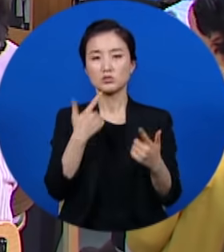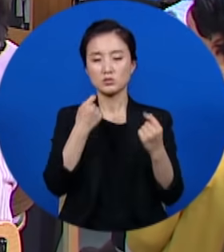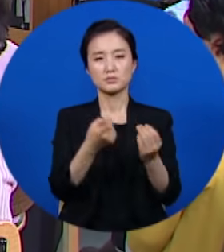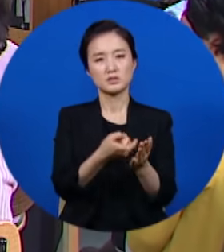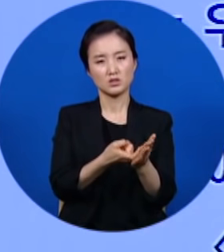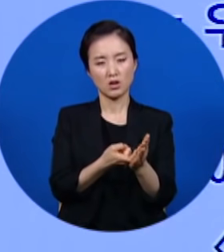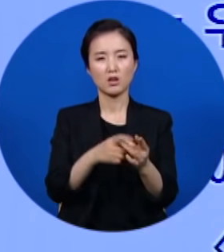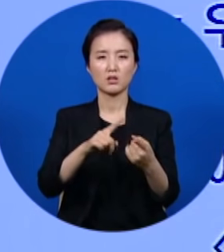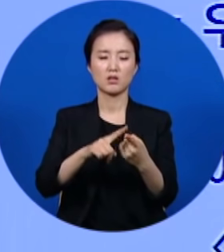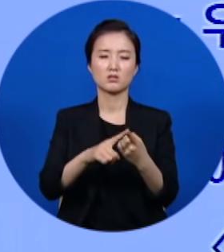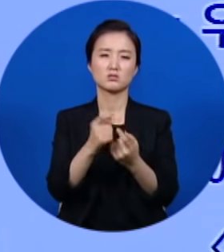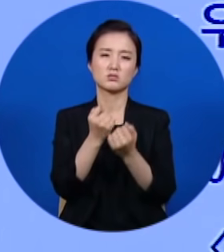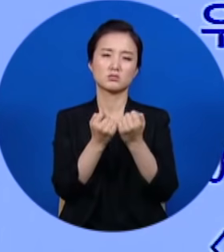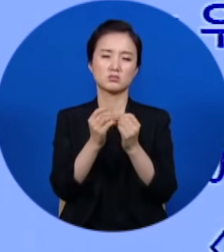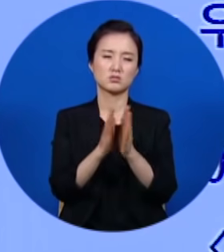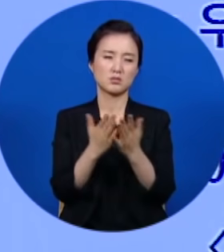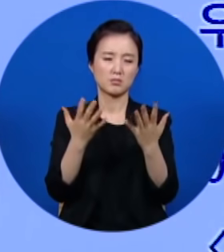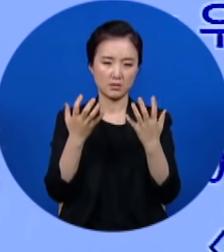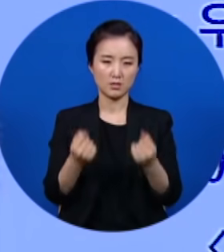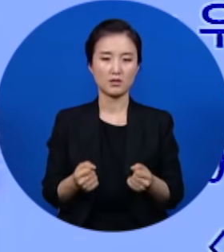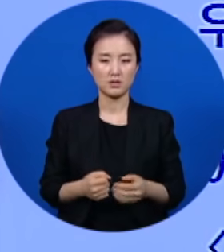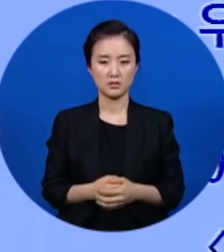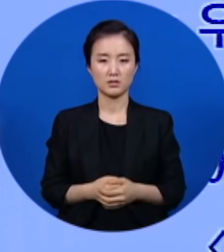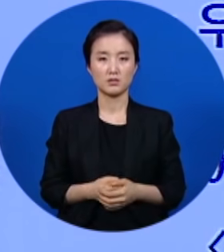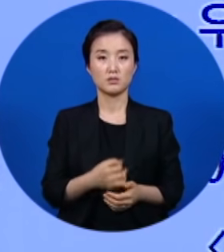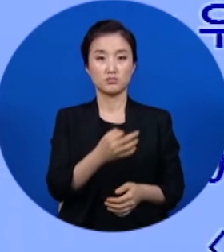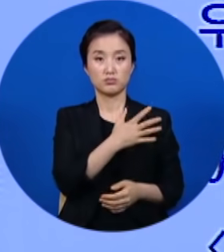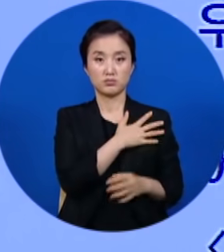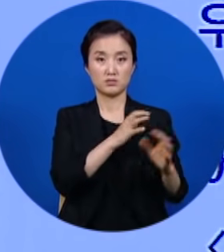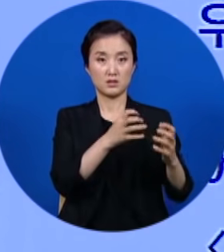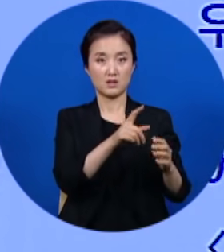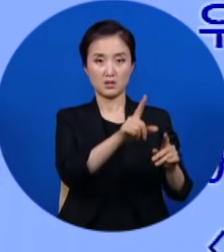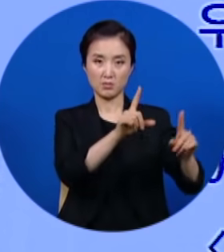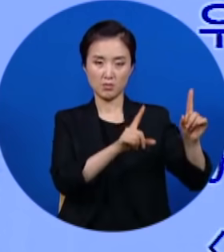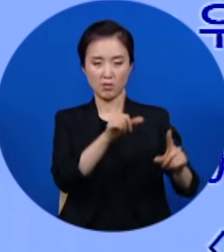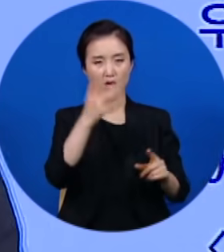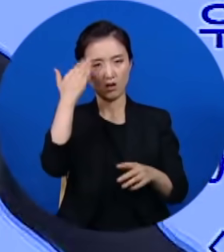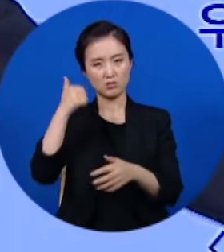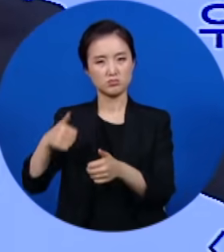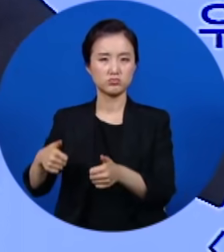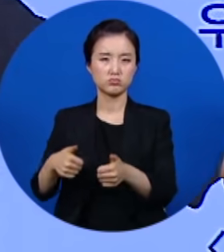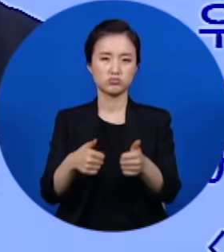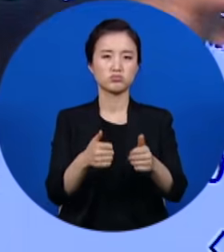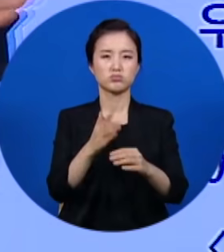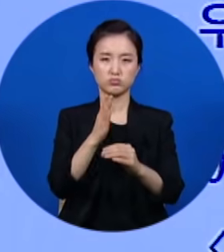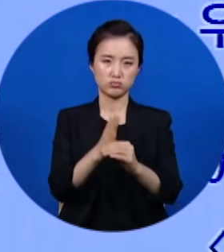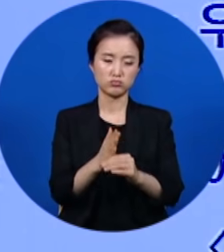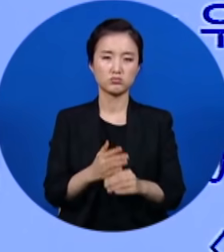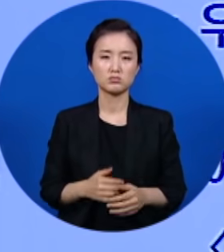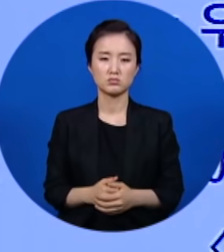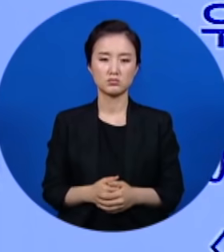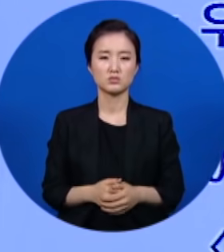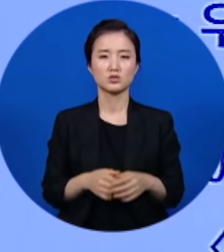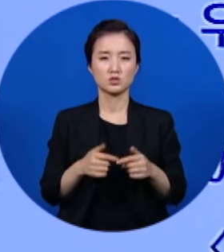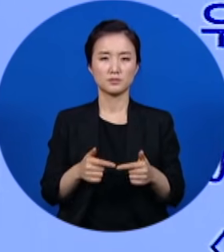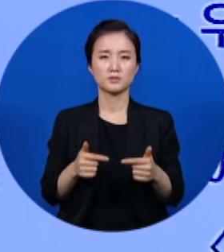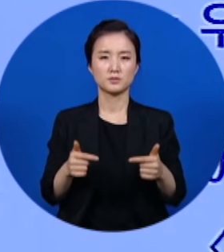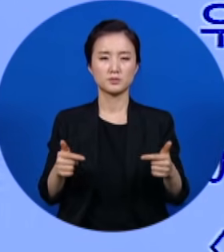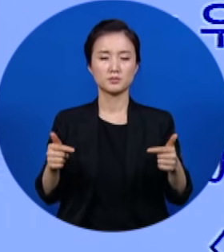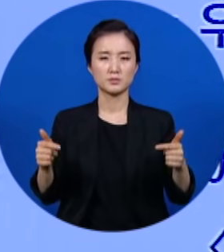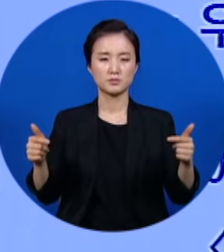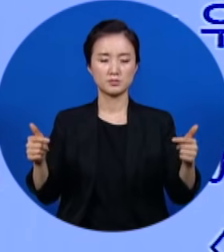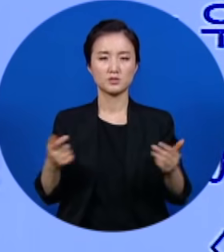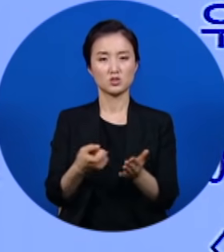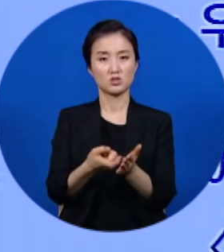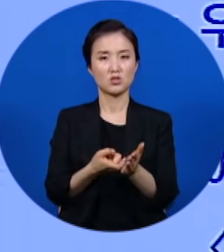깔려 있습니다 선진국이 걸어간 길을 우리가 그대로 따라가고 있어요 감염 갈수록 절약의 중요성이 높아질